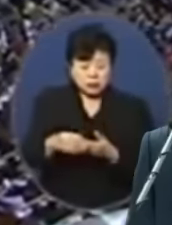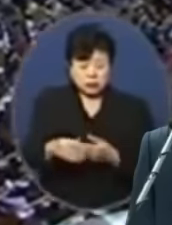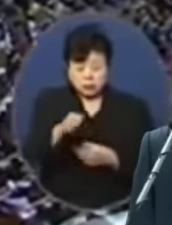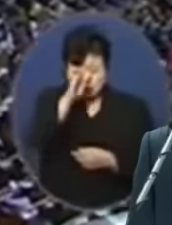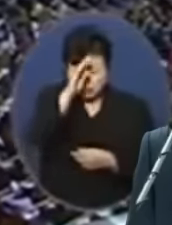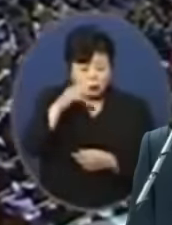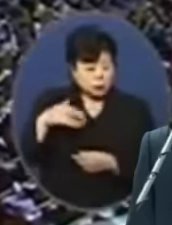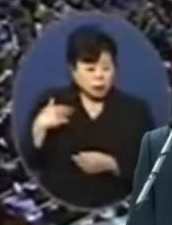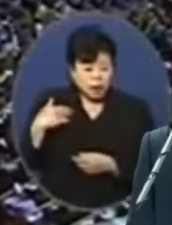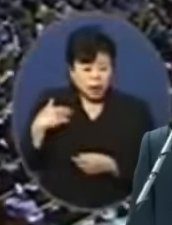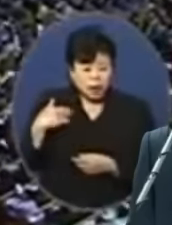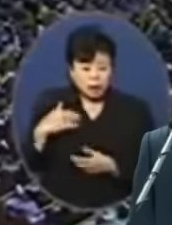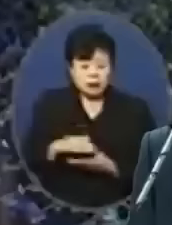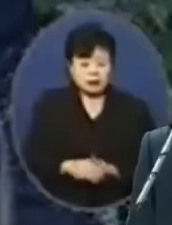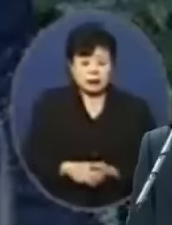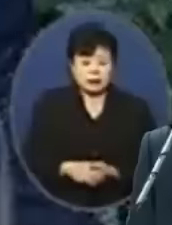없어요.